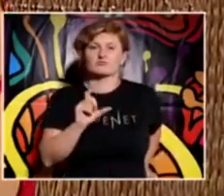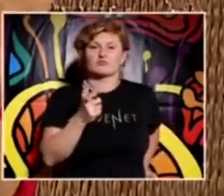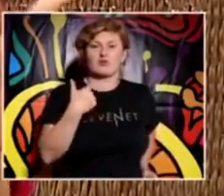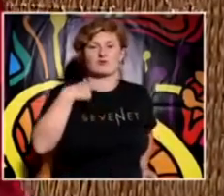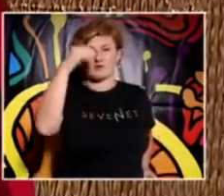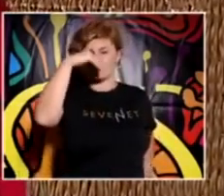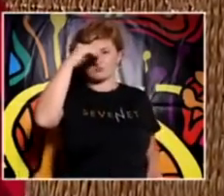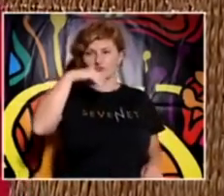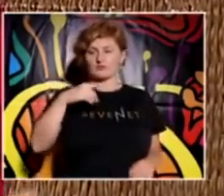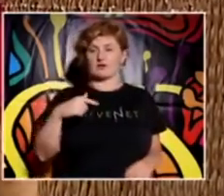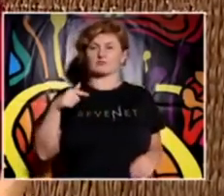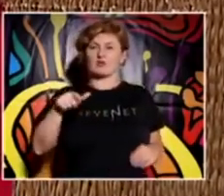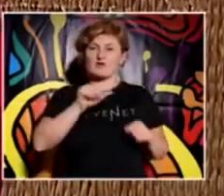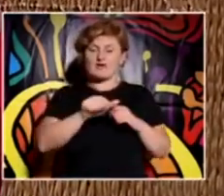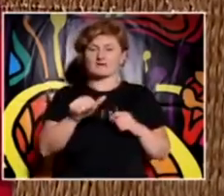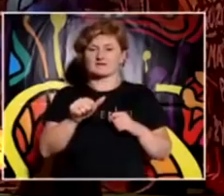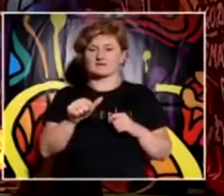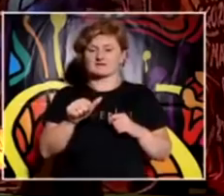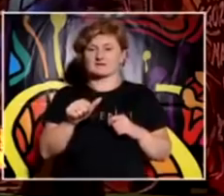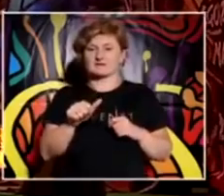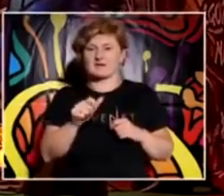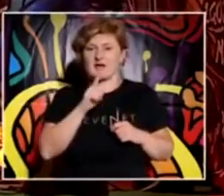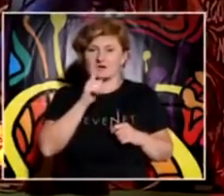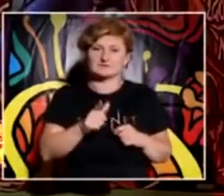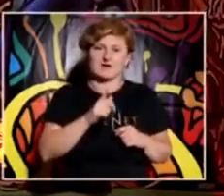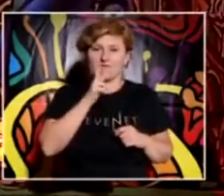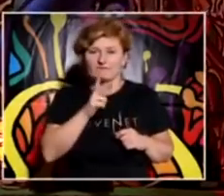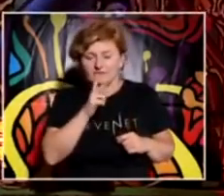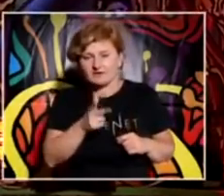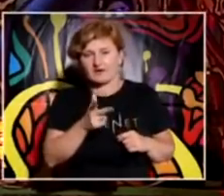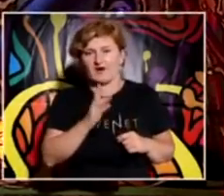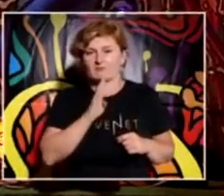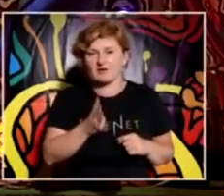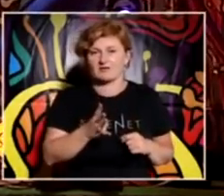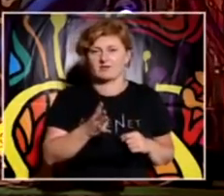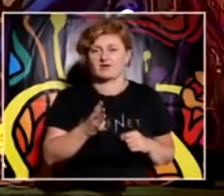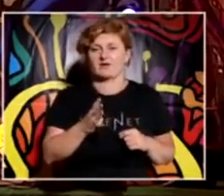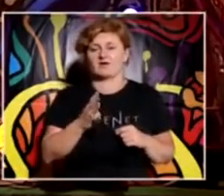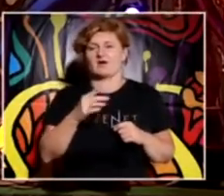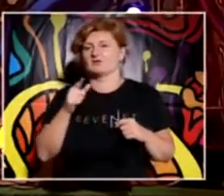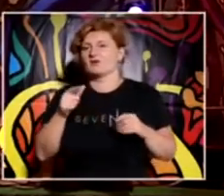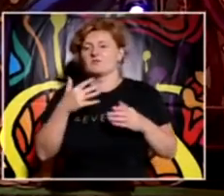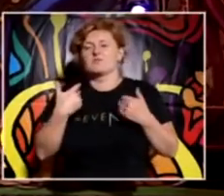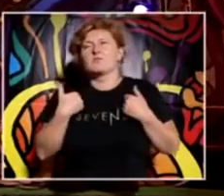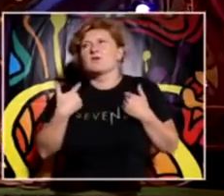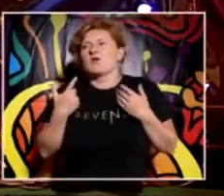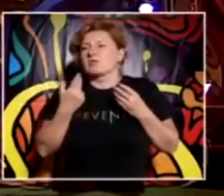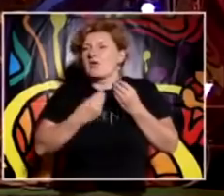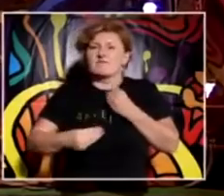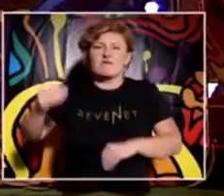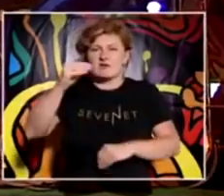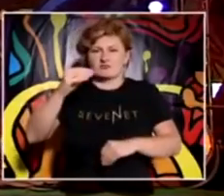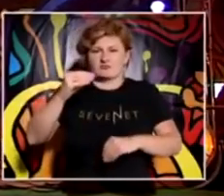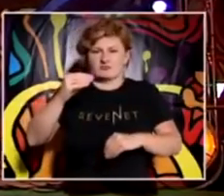nauczyłam podróżując, czy to jest Azja, Afryka, Ameryka, że ludzie są dobrzy. I to było dla mnie chyba największe odkrycie, że ludzie